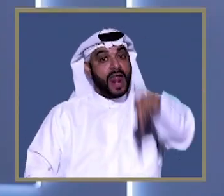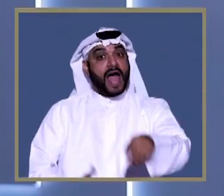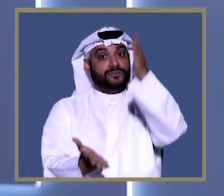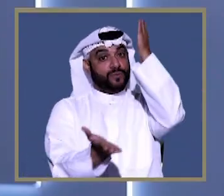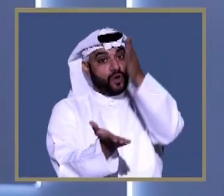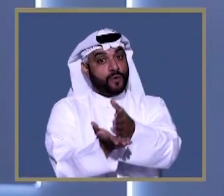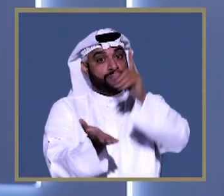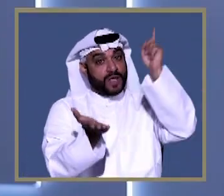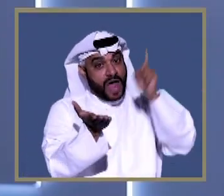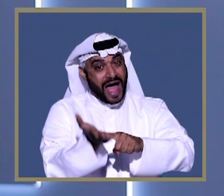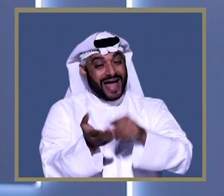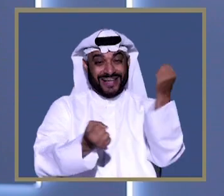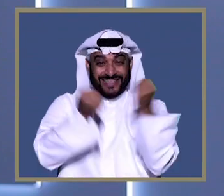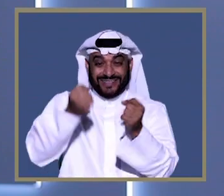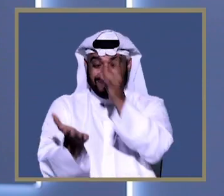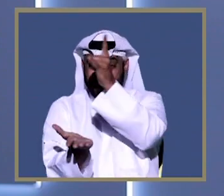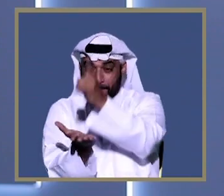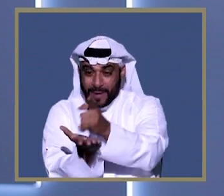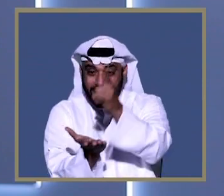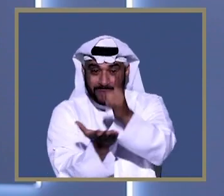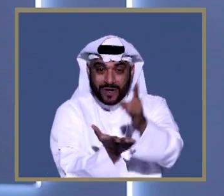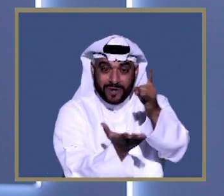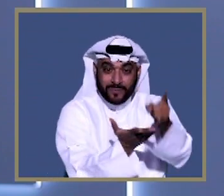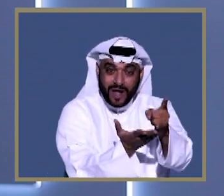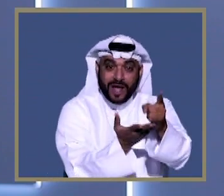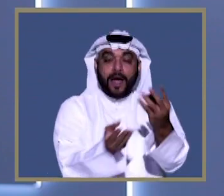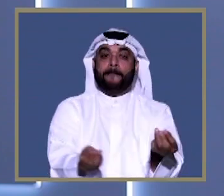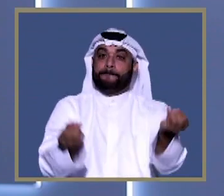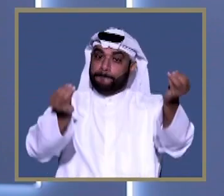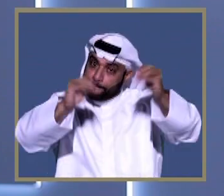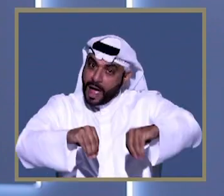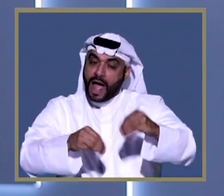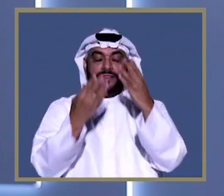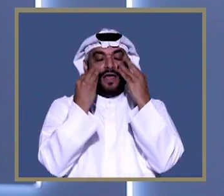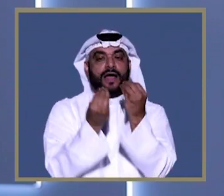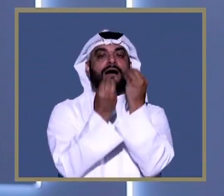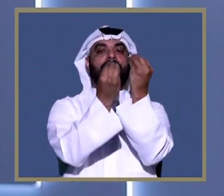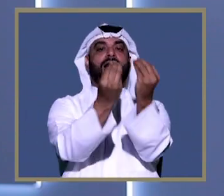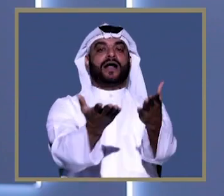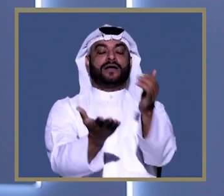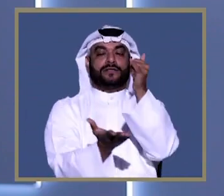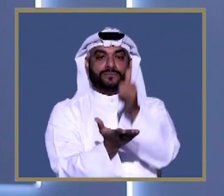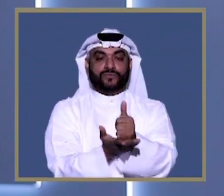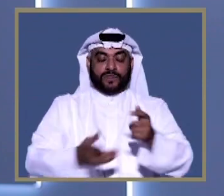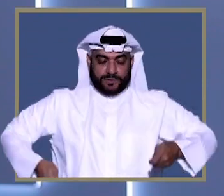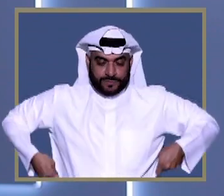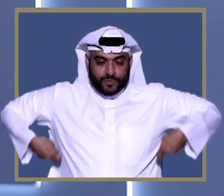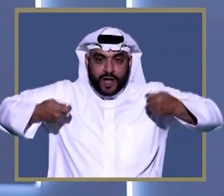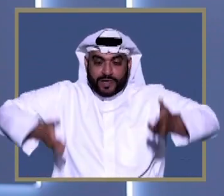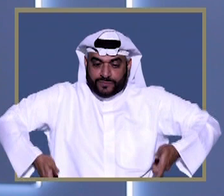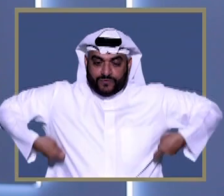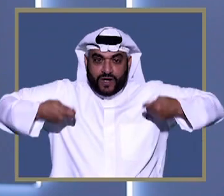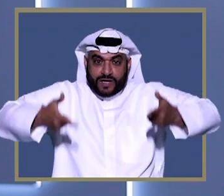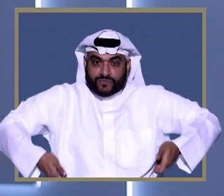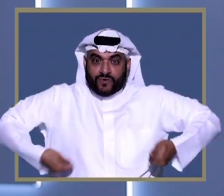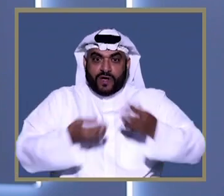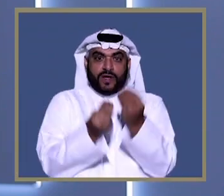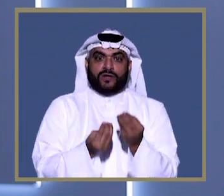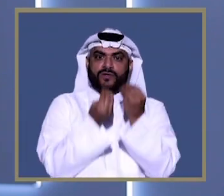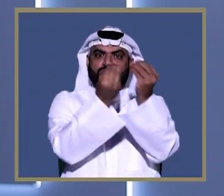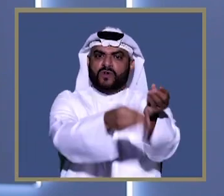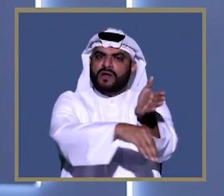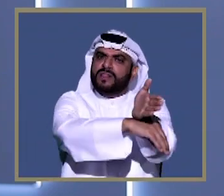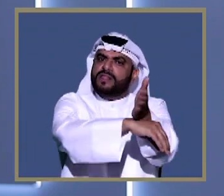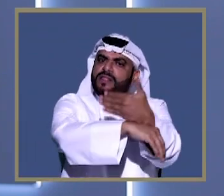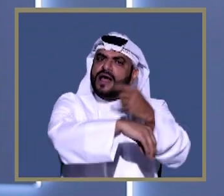نعتقد أن لهم حق فقط للمواقف السيارات، في أكثر من احتياج لهم. الكراسي المتحركة